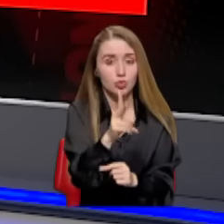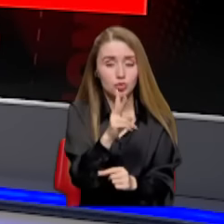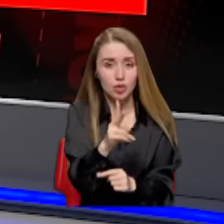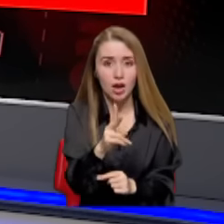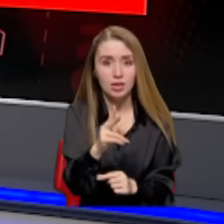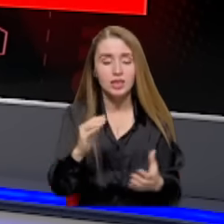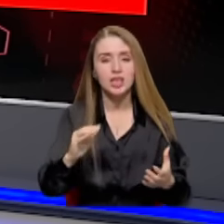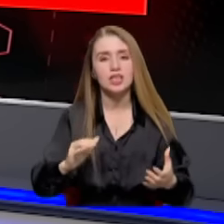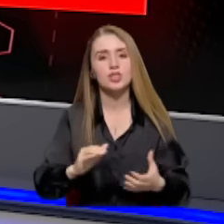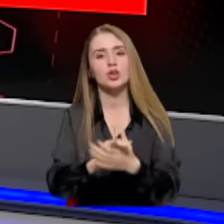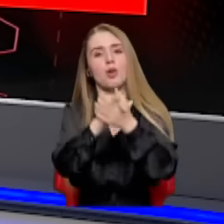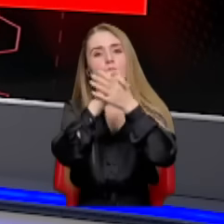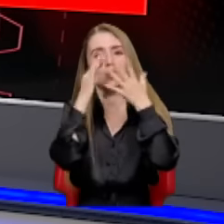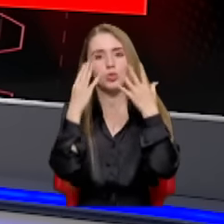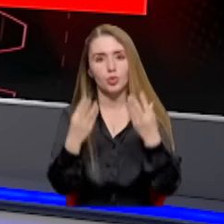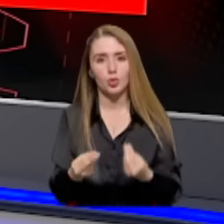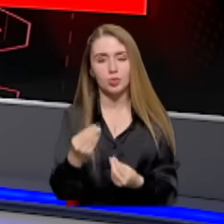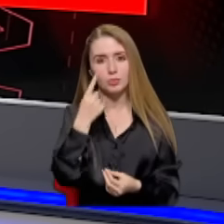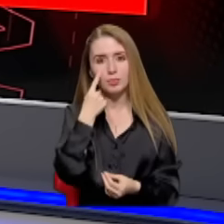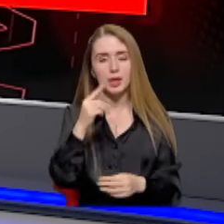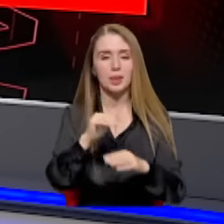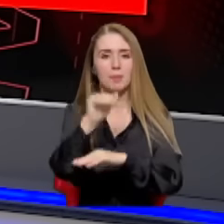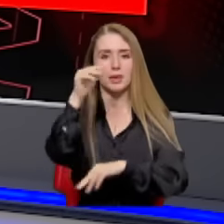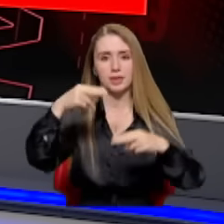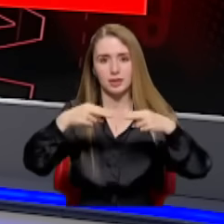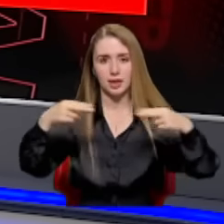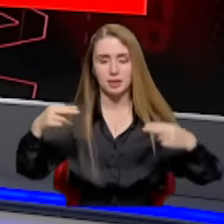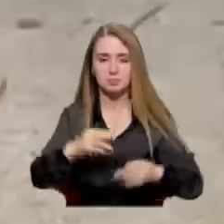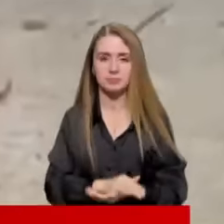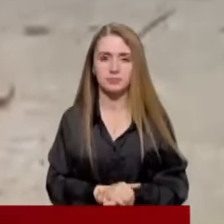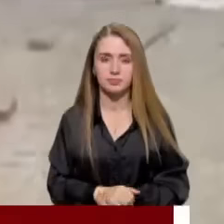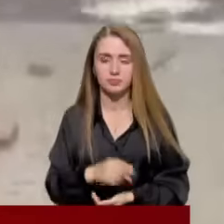enkazdan şampiyonluk kürsüsüne ulaşan öyküsü.